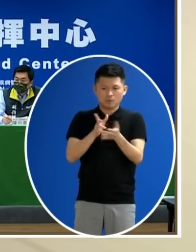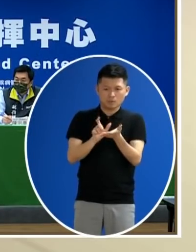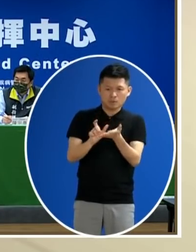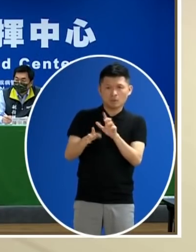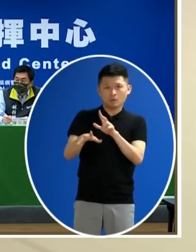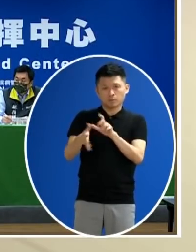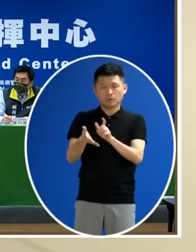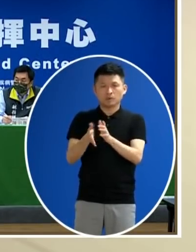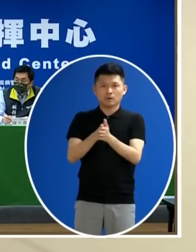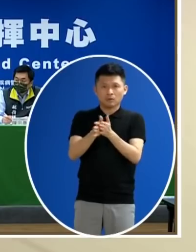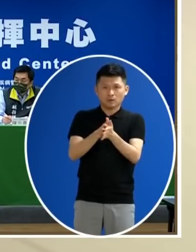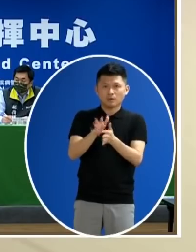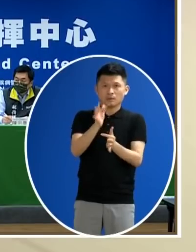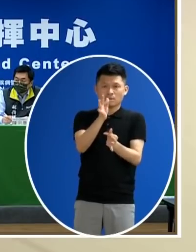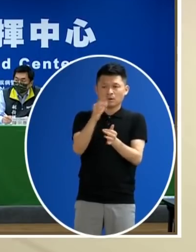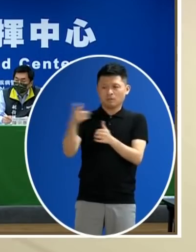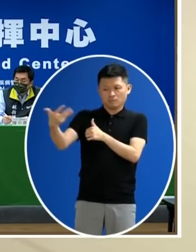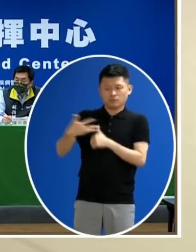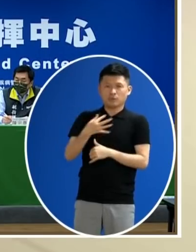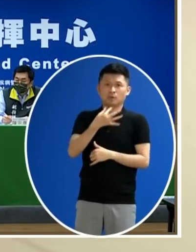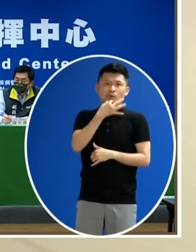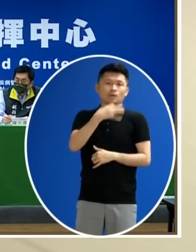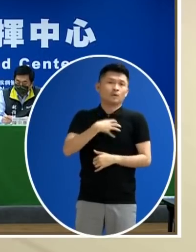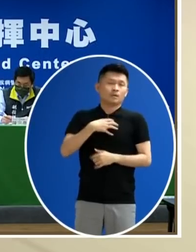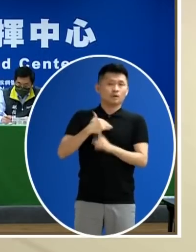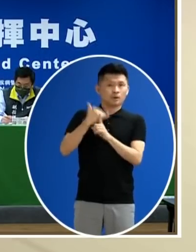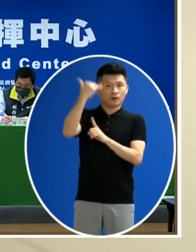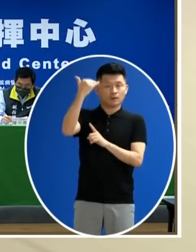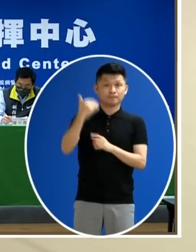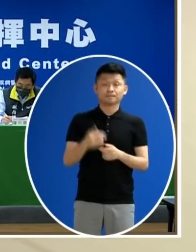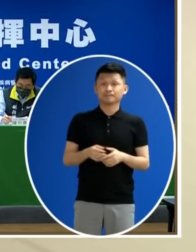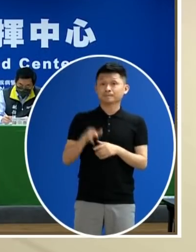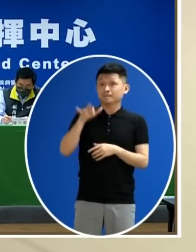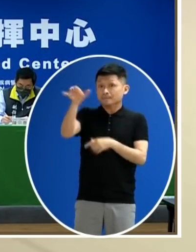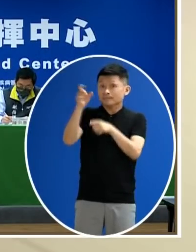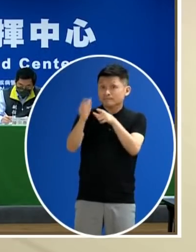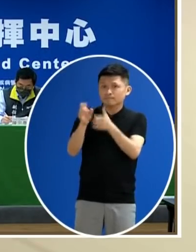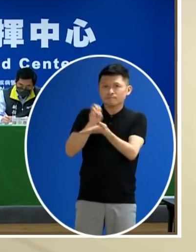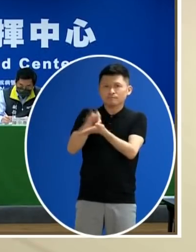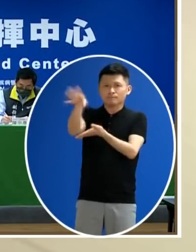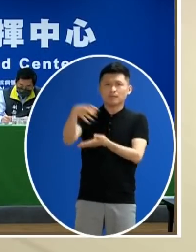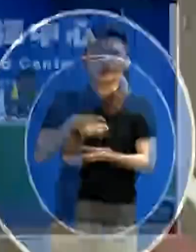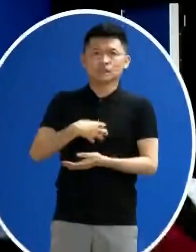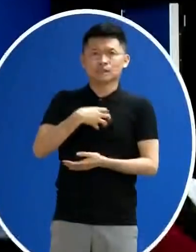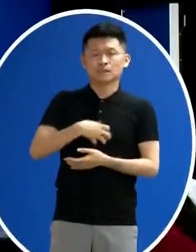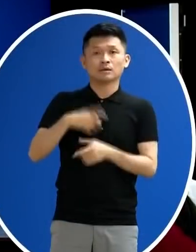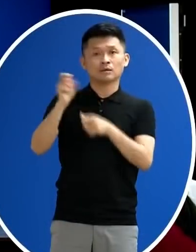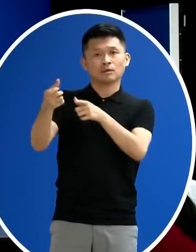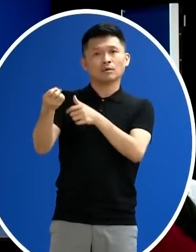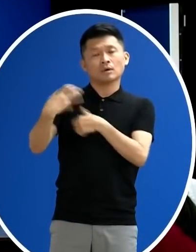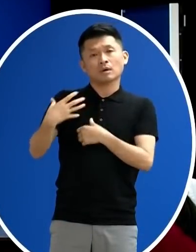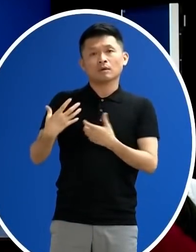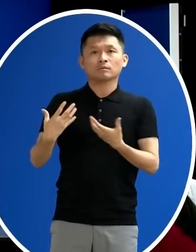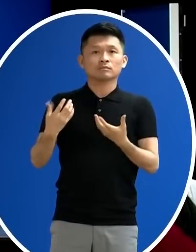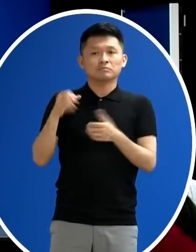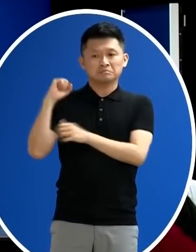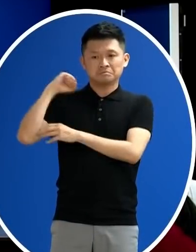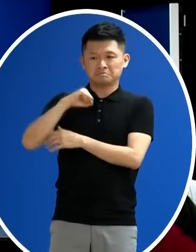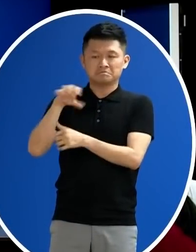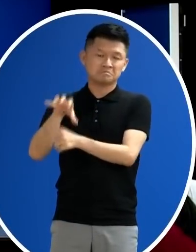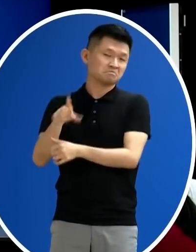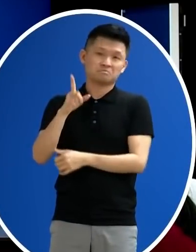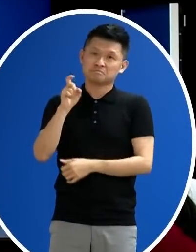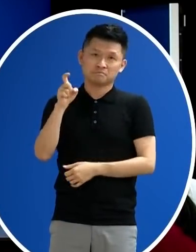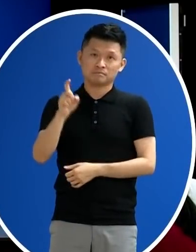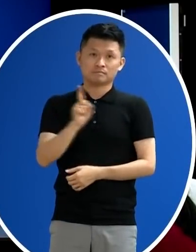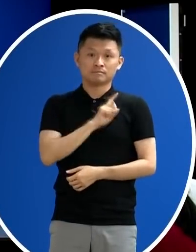就是染疫的风险还是很高。那这部分机组员其实有跟航空公司去反映过，可是公司都表示没有办法强制，只有要